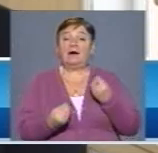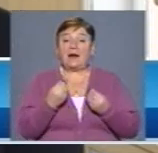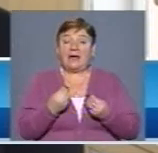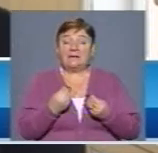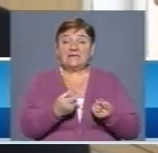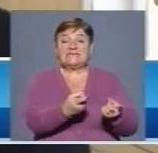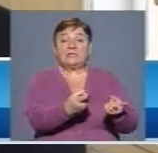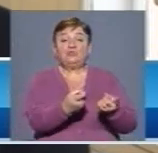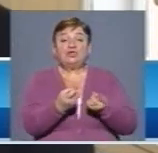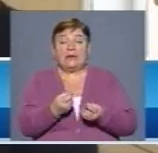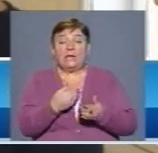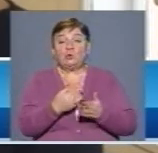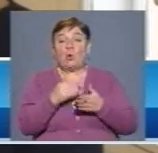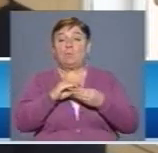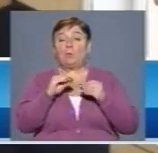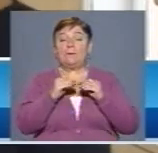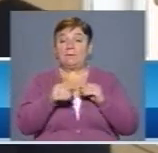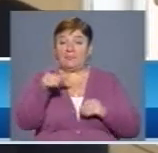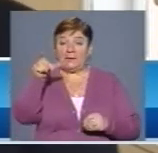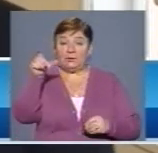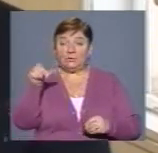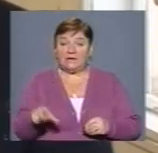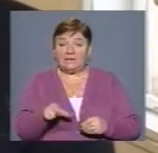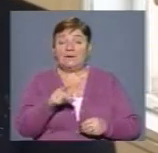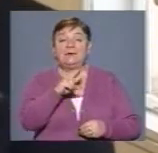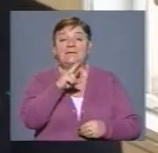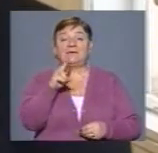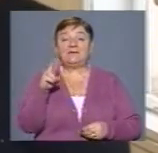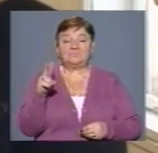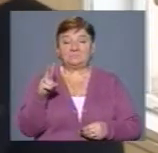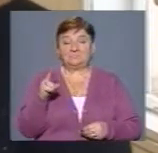до проблеми тих людей, які над цим